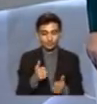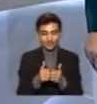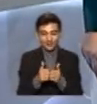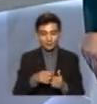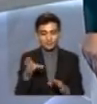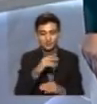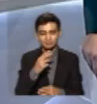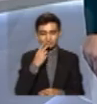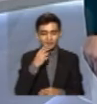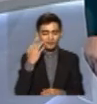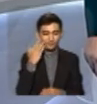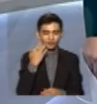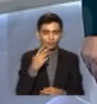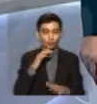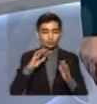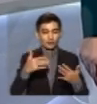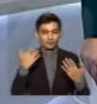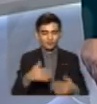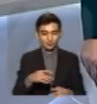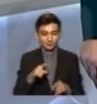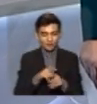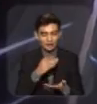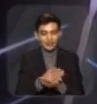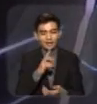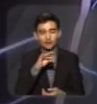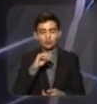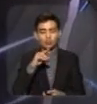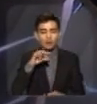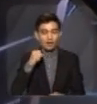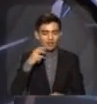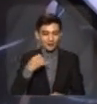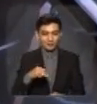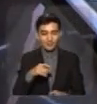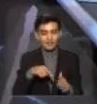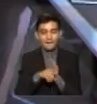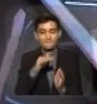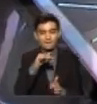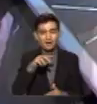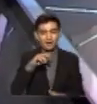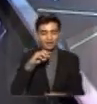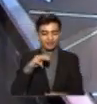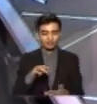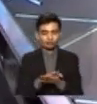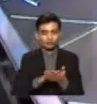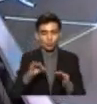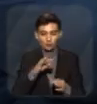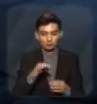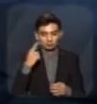аромата. Изобретатель из Усть-Каменогорска нашел выход. Николай Кузьмин разработал фильтр для мангалов и котельных.